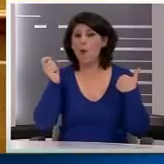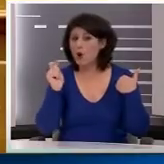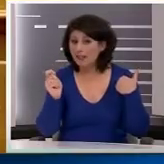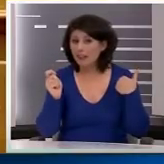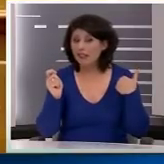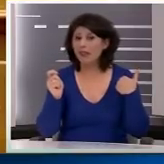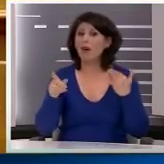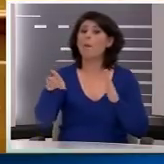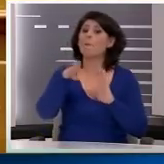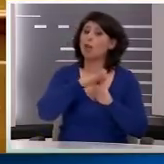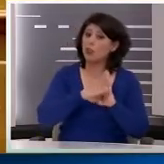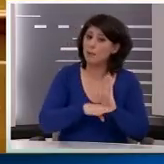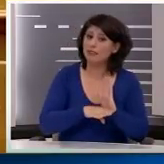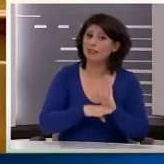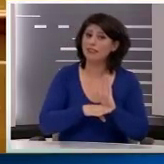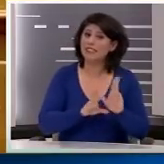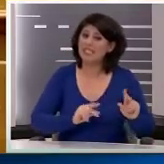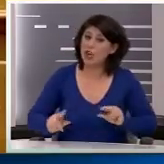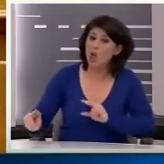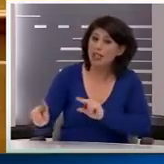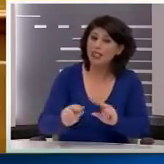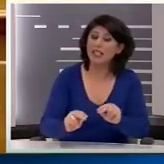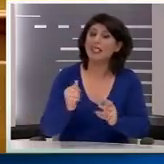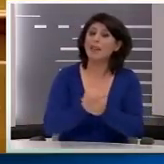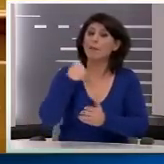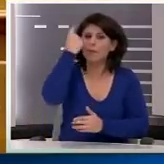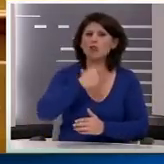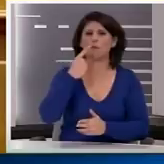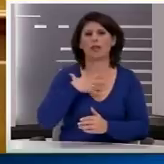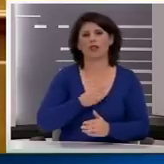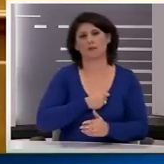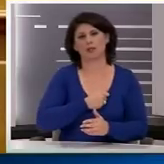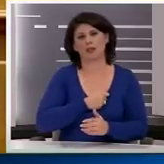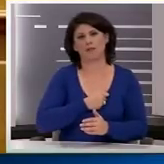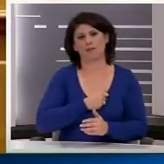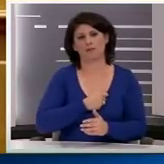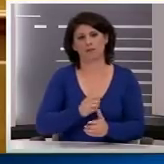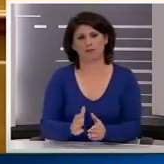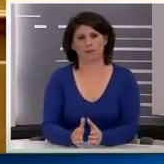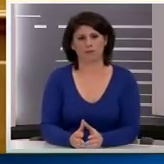πολιτική, προγραμματική, συλλογική και προσωπική αξιοπιστία.